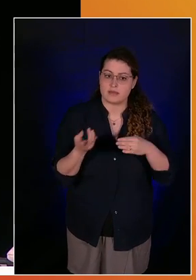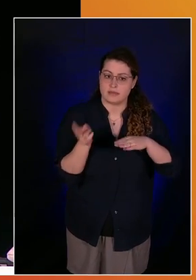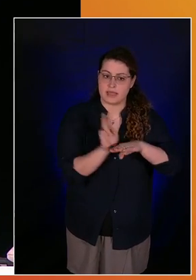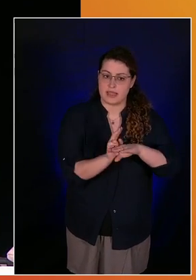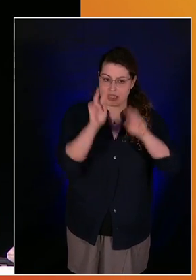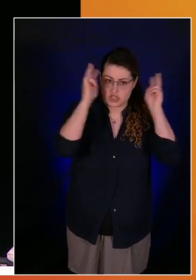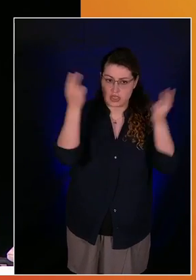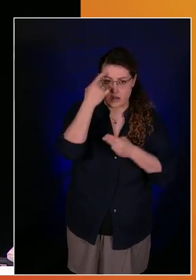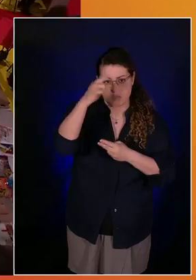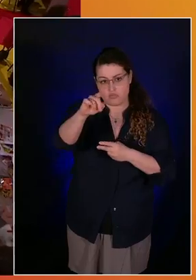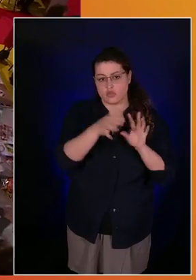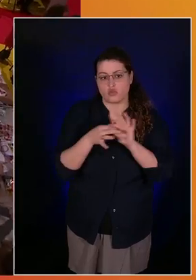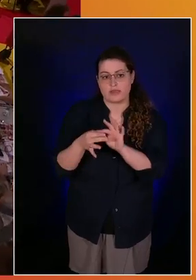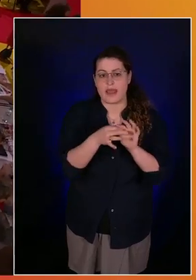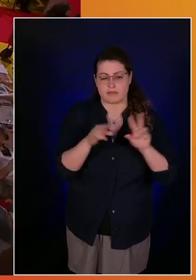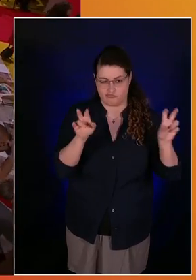applaudissonsle